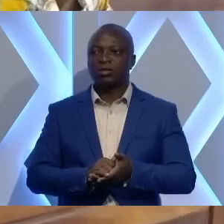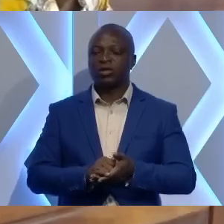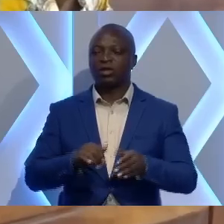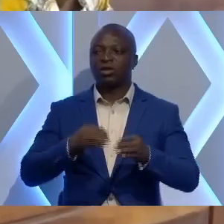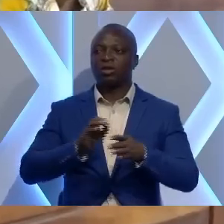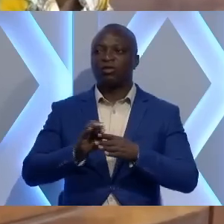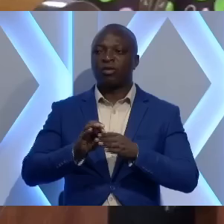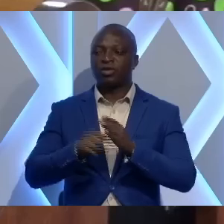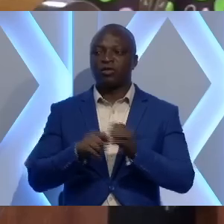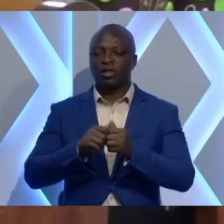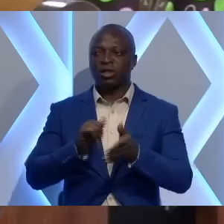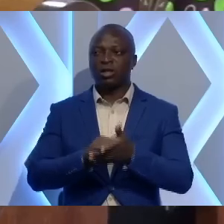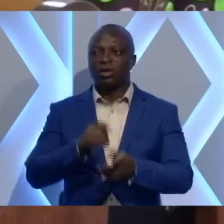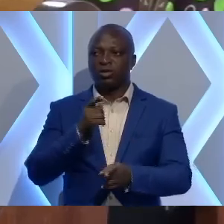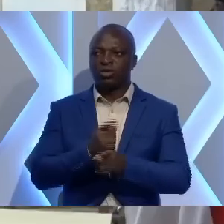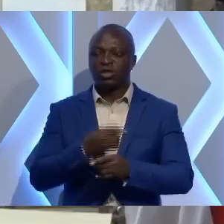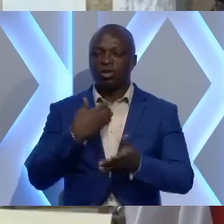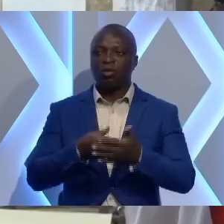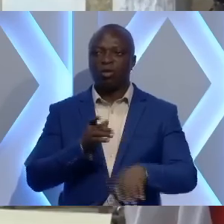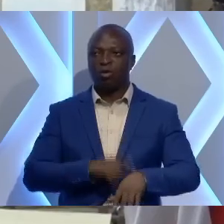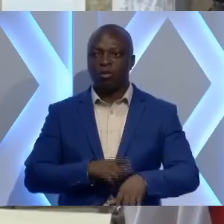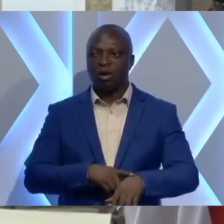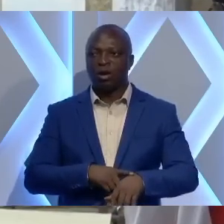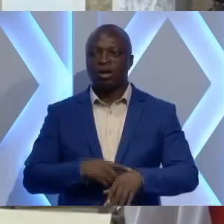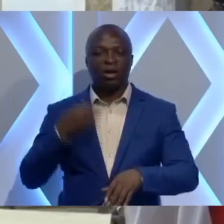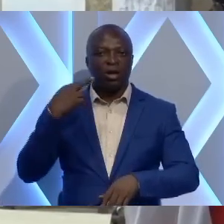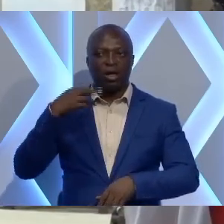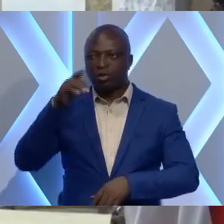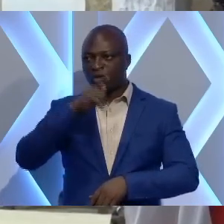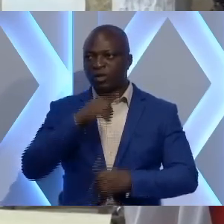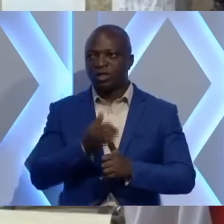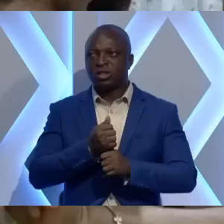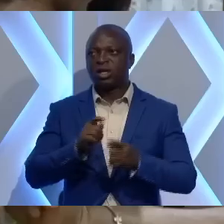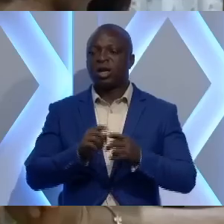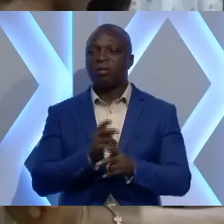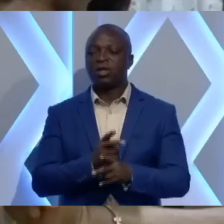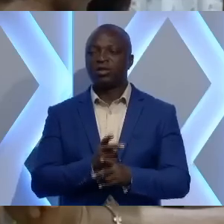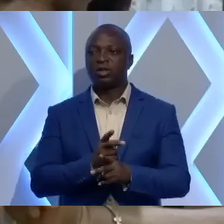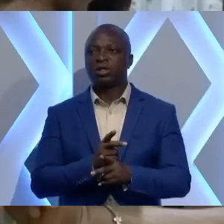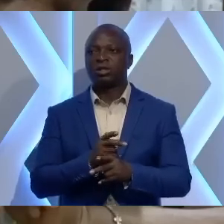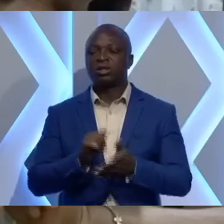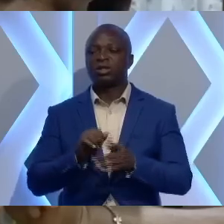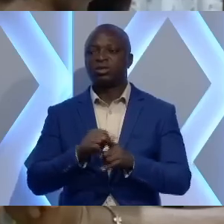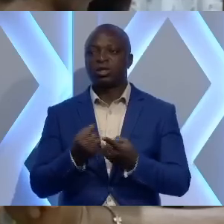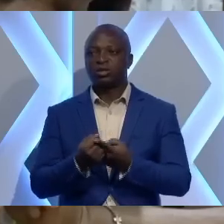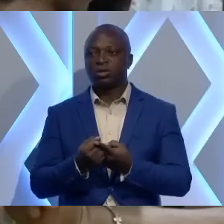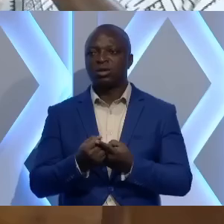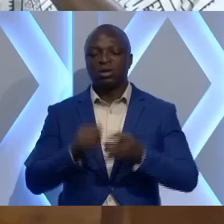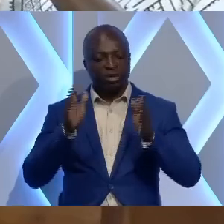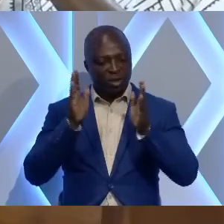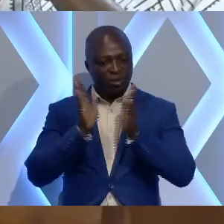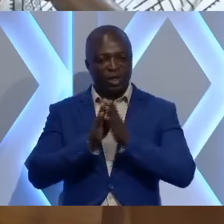l'information vraie, juste et au bon moment. Radio Lomé tient à maintenir la dynamique. Des prières